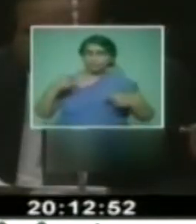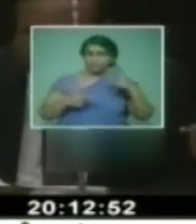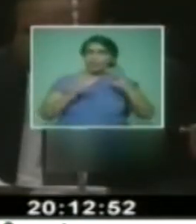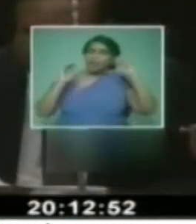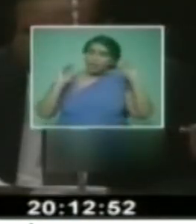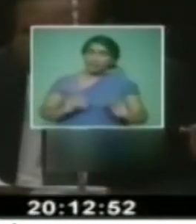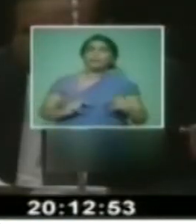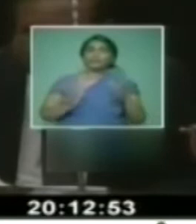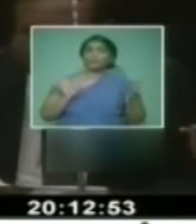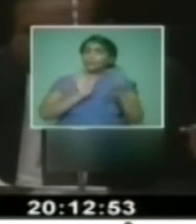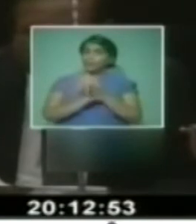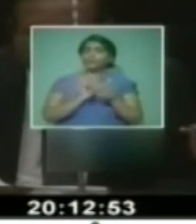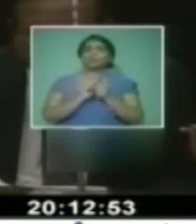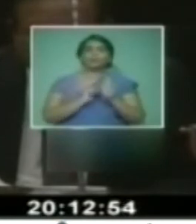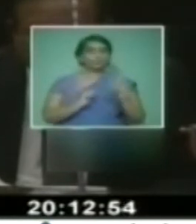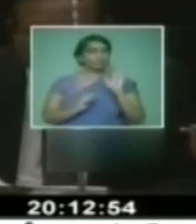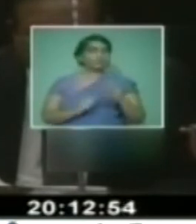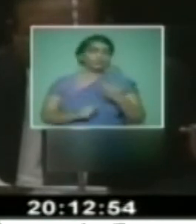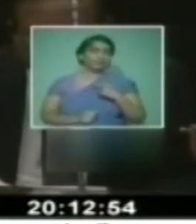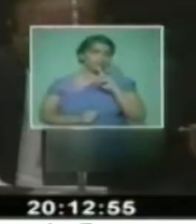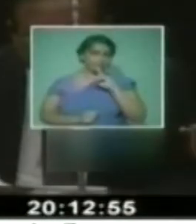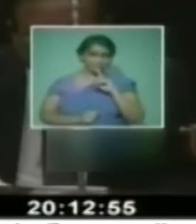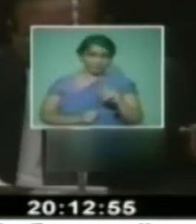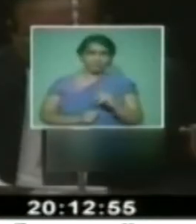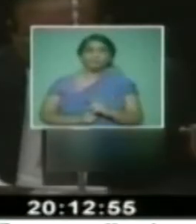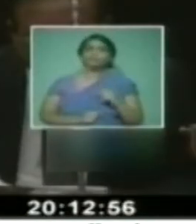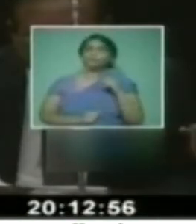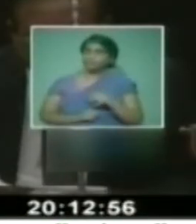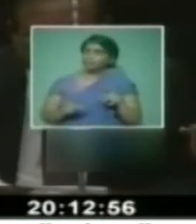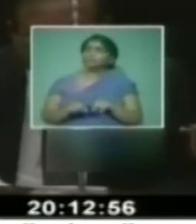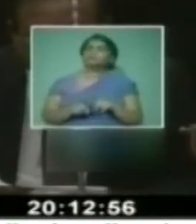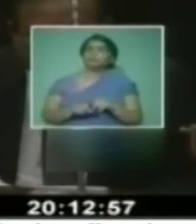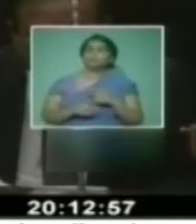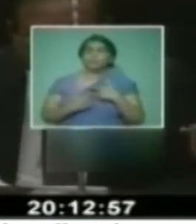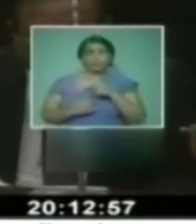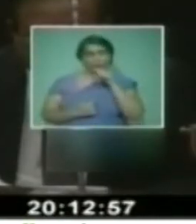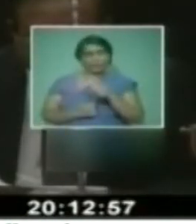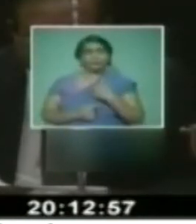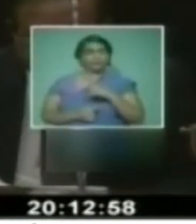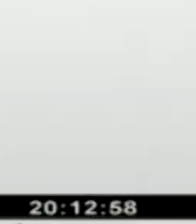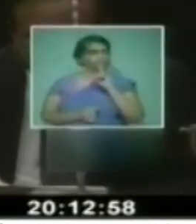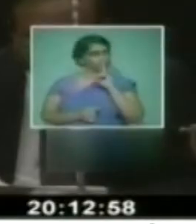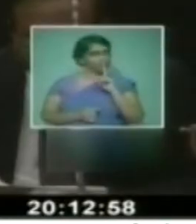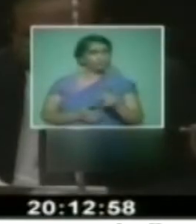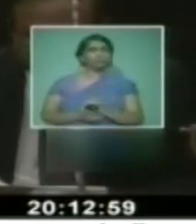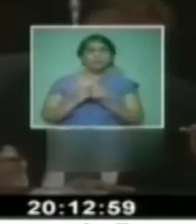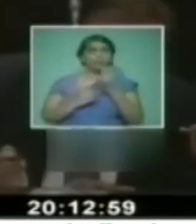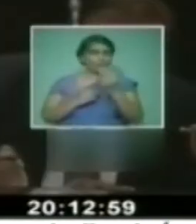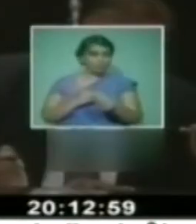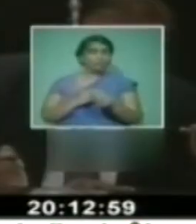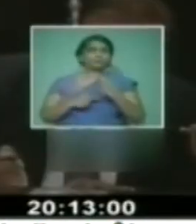கருத்து வேறுபாடுகளை விடுத்து ஒன்றாக செயற்பட வேண்டும் என்பதையே நான் வலியுறுத்தினேன். இன்று ஜனாதிபதியின் உரை தொடர்பான விவாதத்தை நாம்